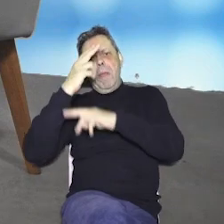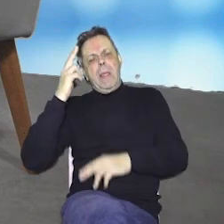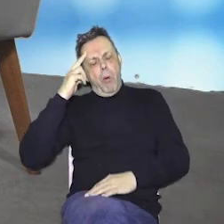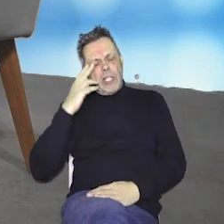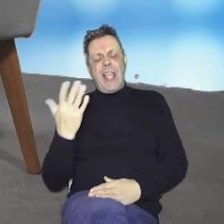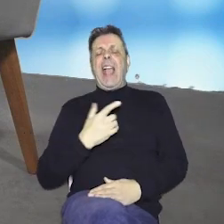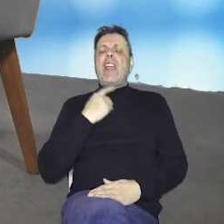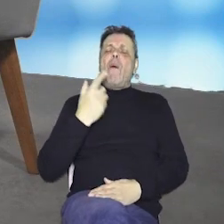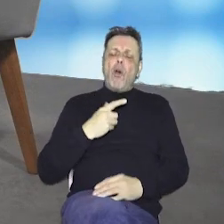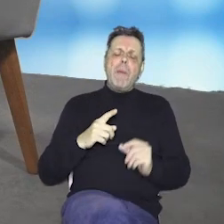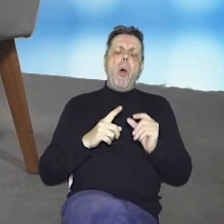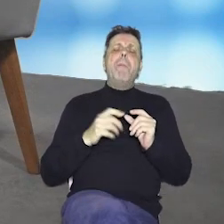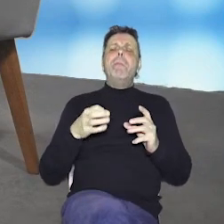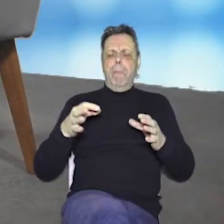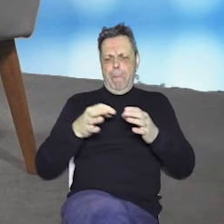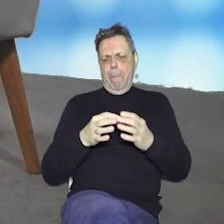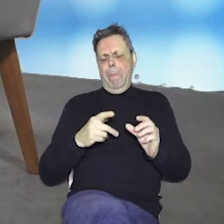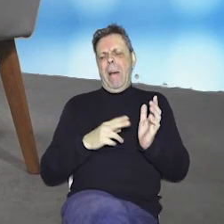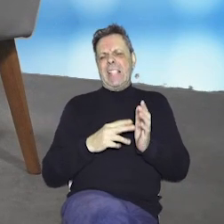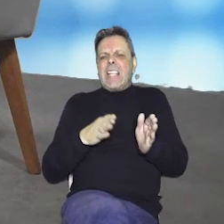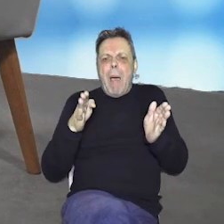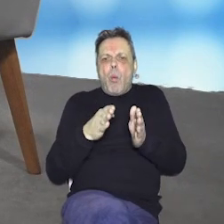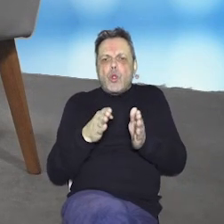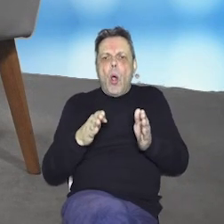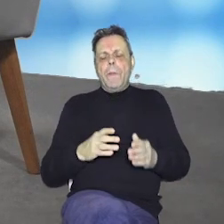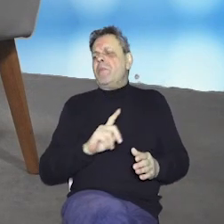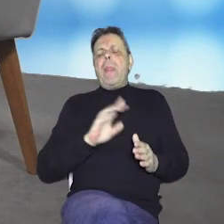o parazitima u onom užem smislu, dakle ne o svim